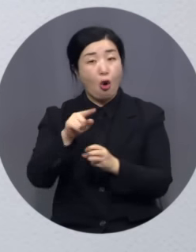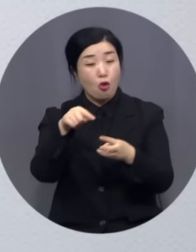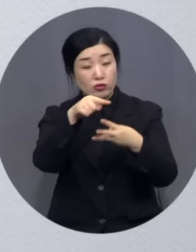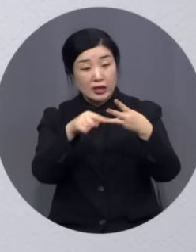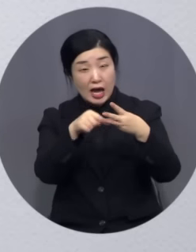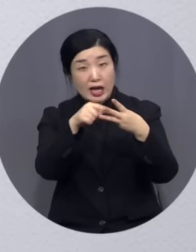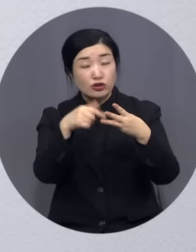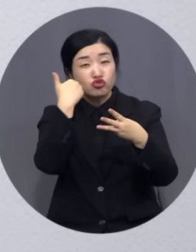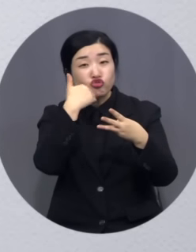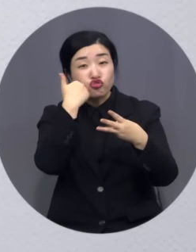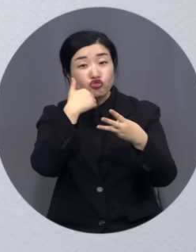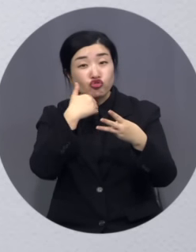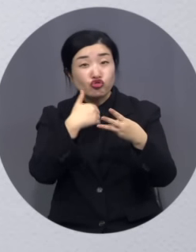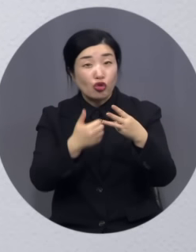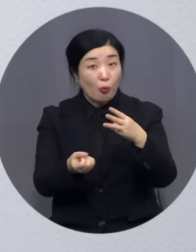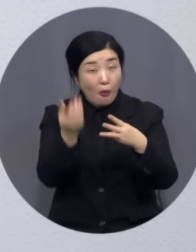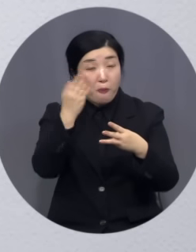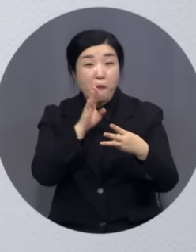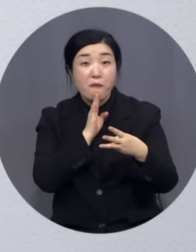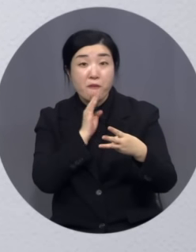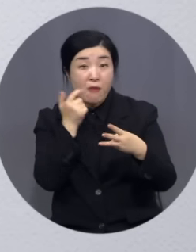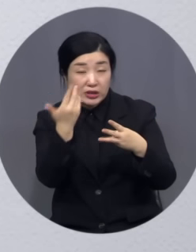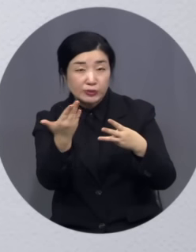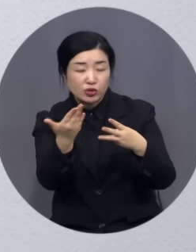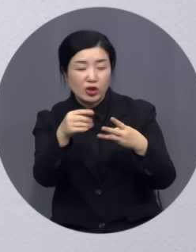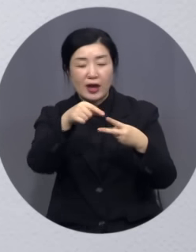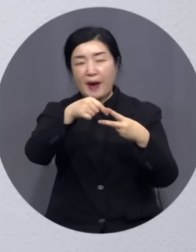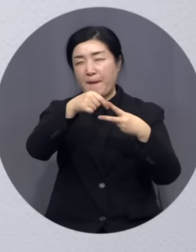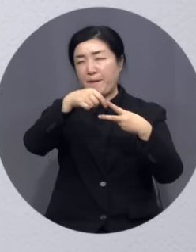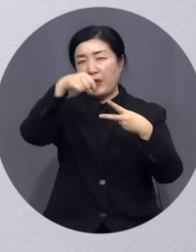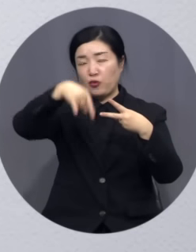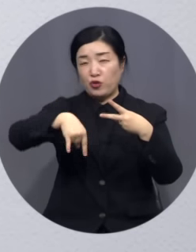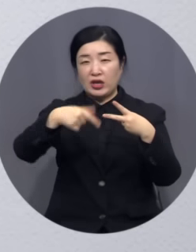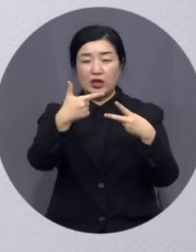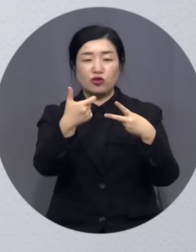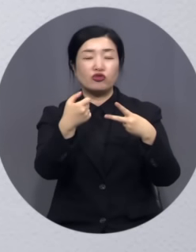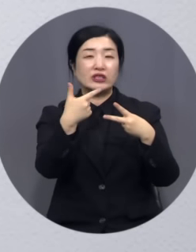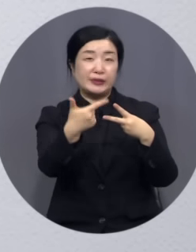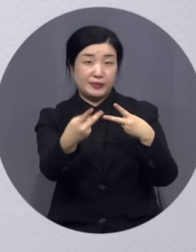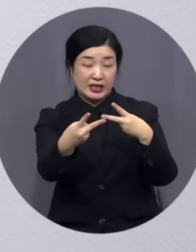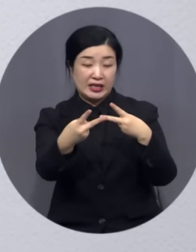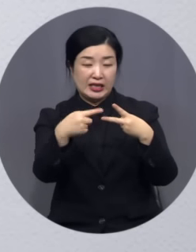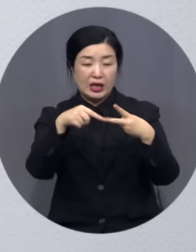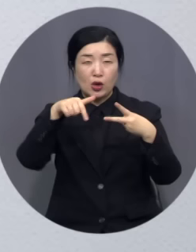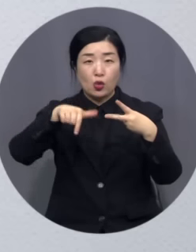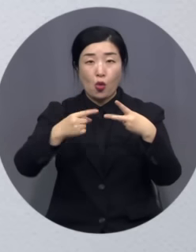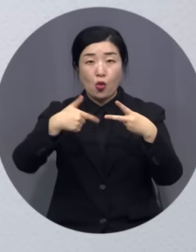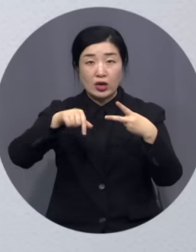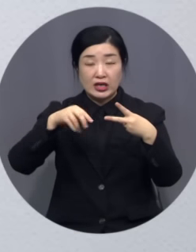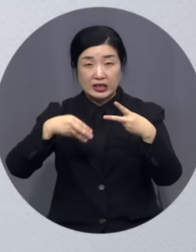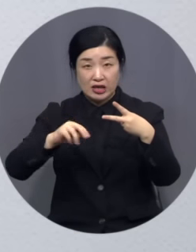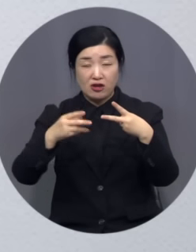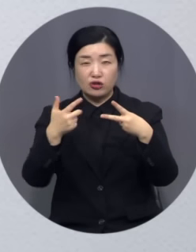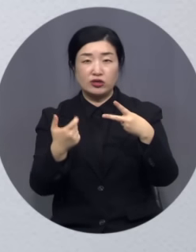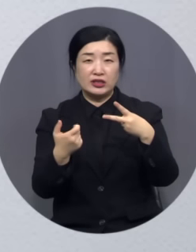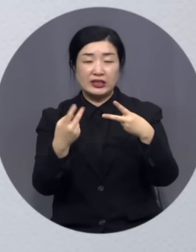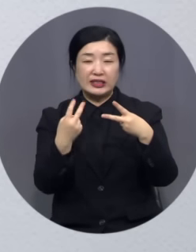가능성이 높다고 생각하냐는 질문에 대해서는 위성권 후보가 62% 고기철 후보 23%